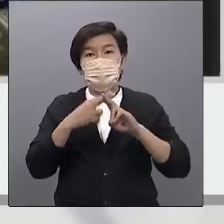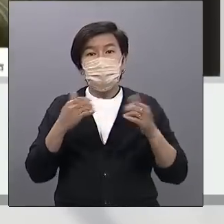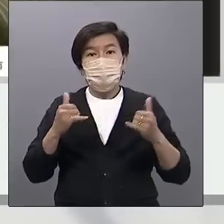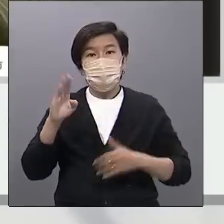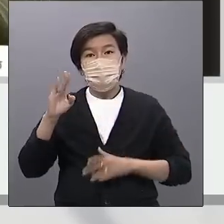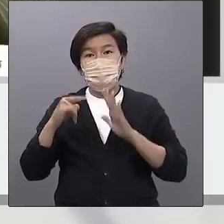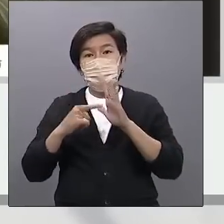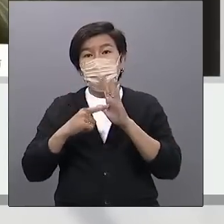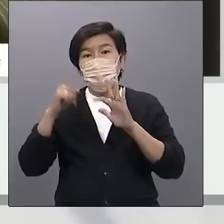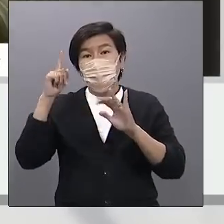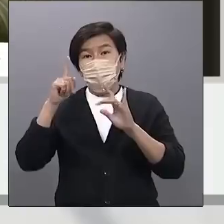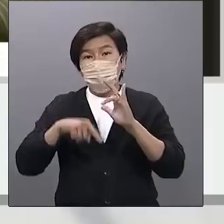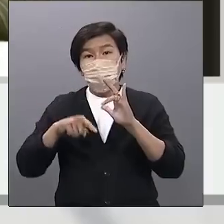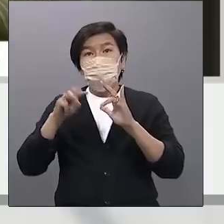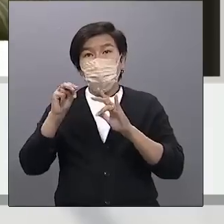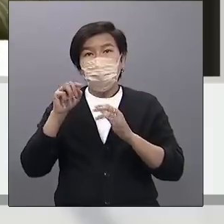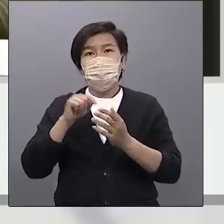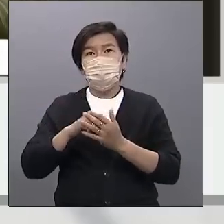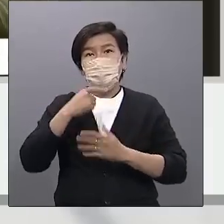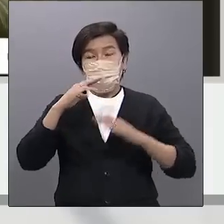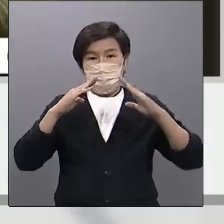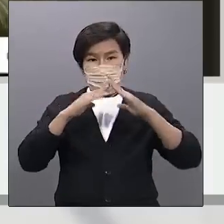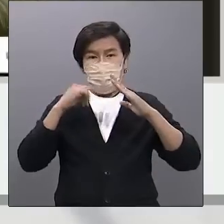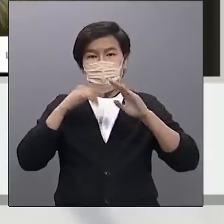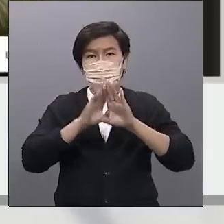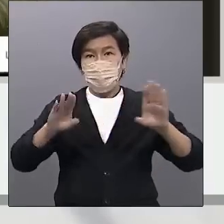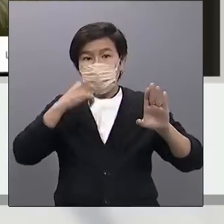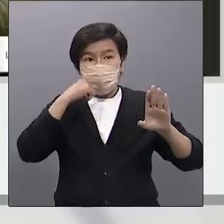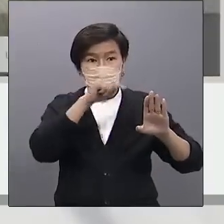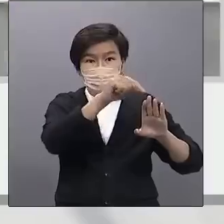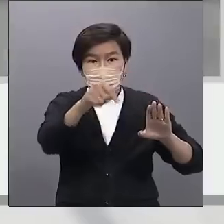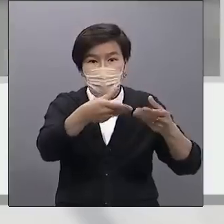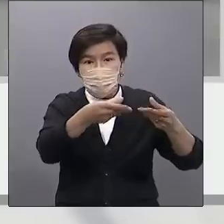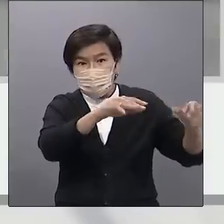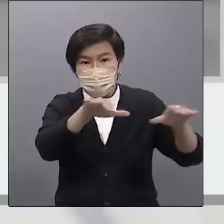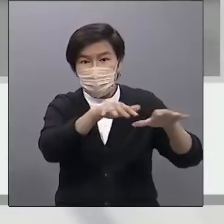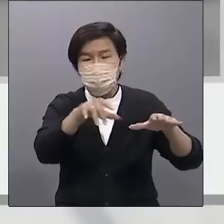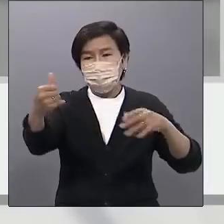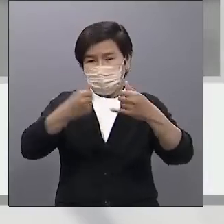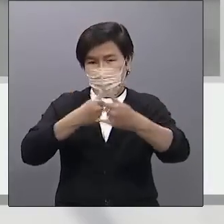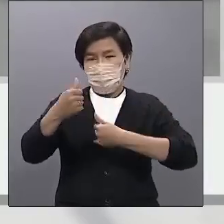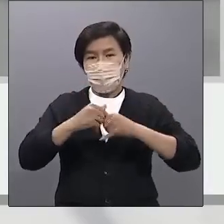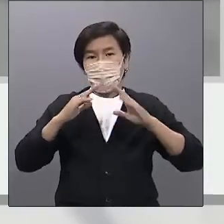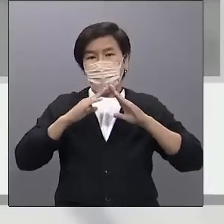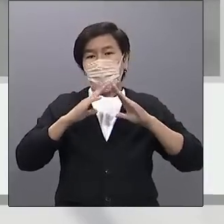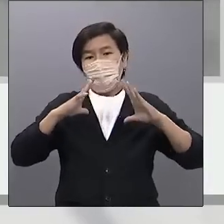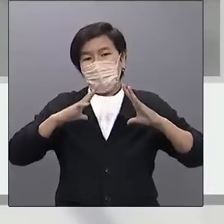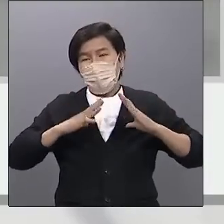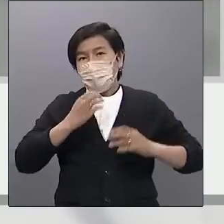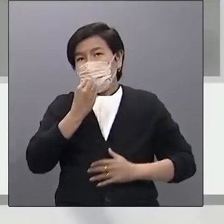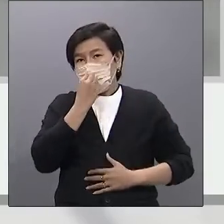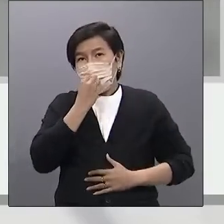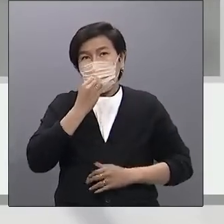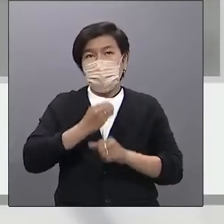บ้านพักของตัวเองให้คนไทยที่ประสบภัยและอยู่ในบริเวณเมืองอาจารย์นาเข้ามามารับประทานอาหารได้ค่ะ